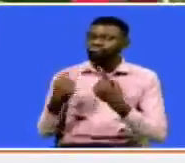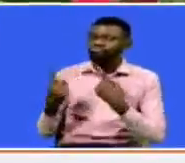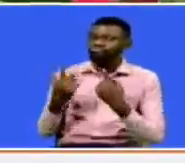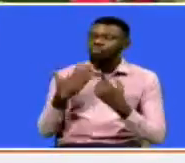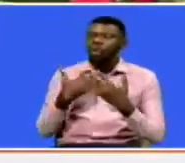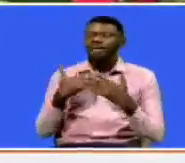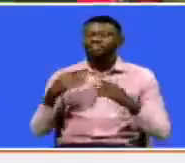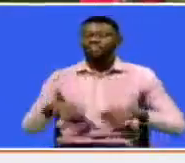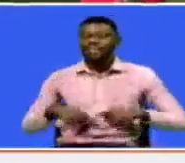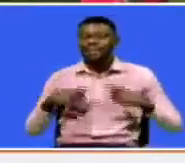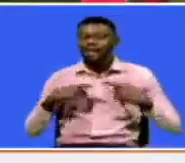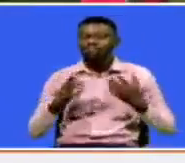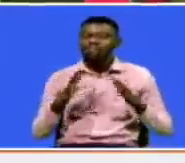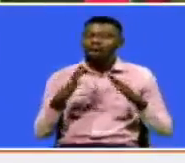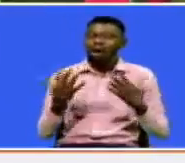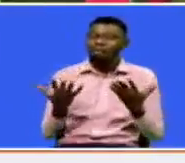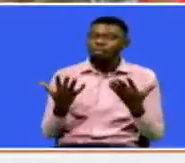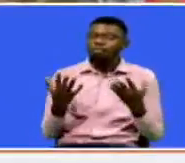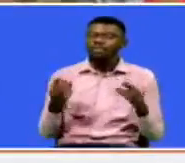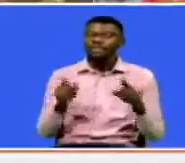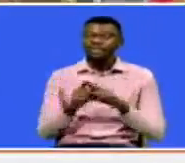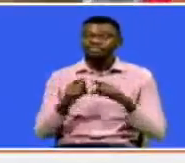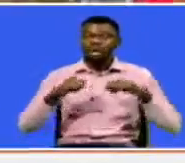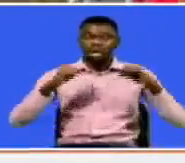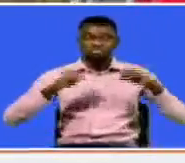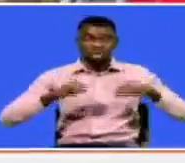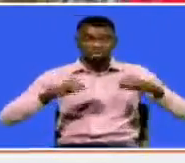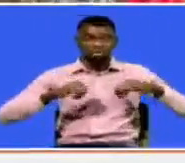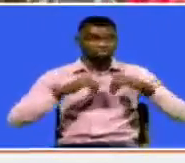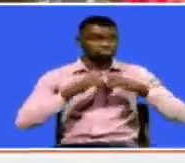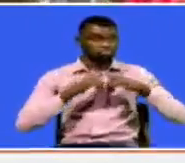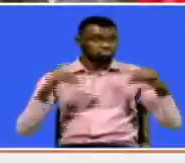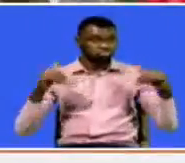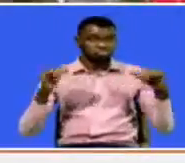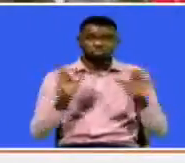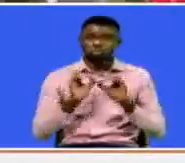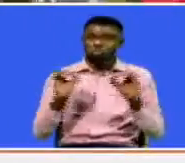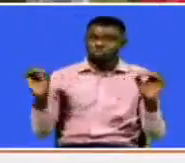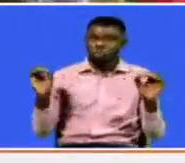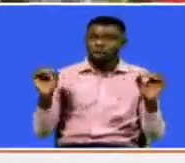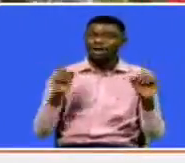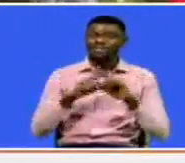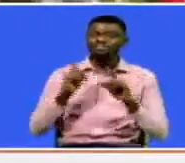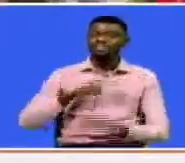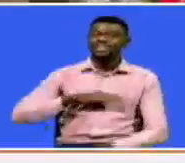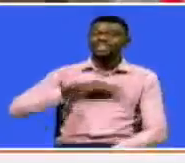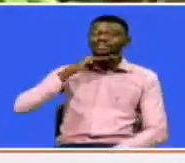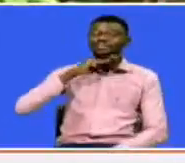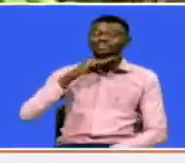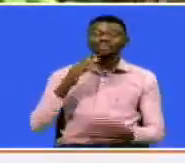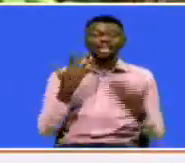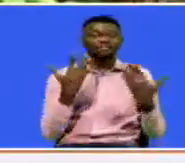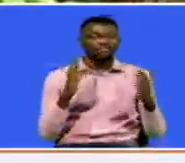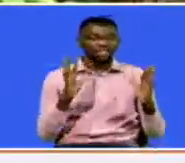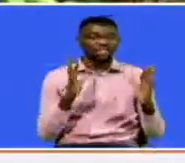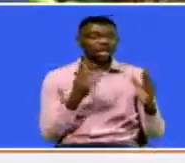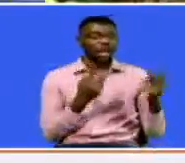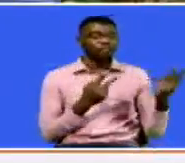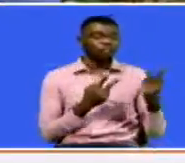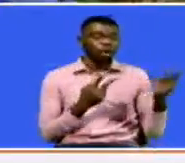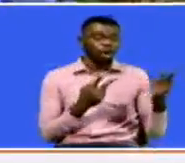yawe. And then mnaweka hiyo covenant kwamba hatutaachana hadi kufa. Baadaye mnachukua kufuli yenu kwa mshikilio watu